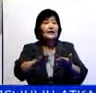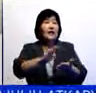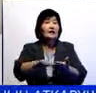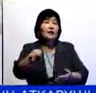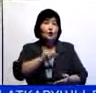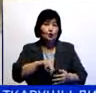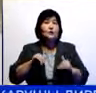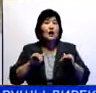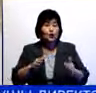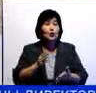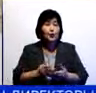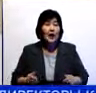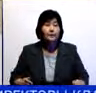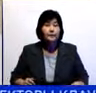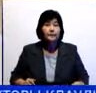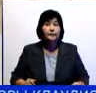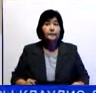залалсыздандыру жұмыстары жүргізілуде.